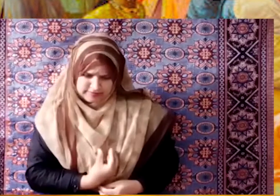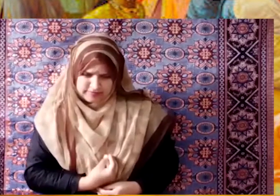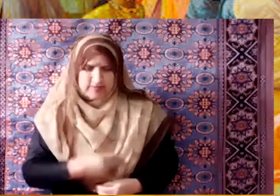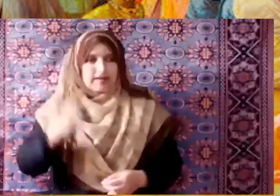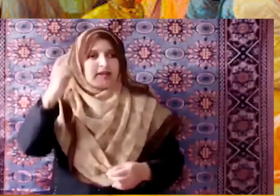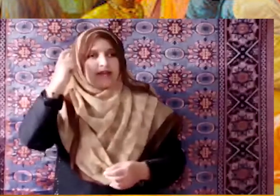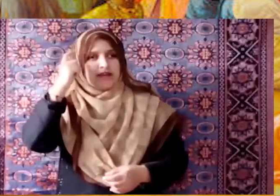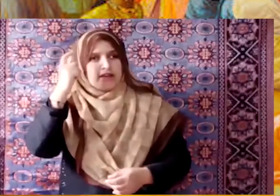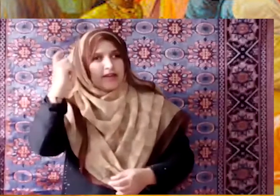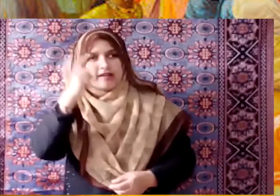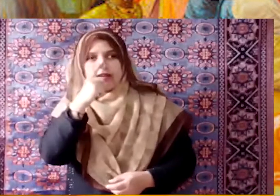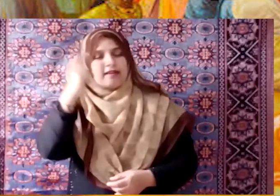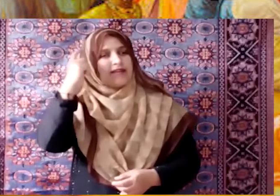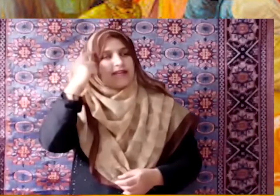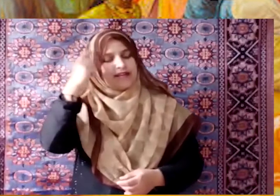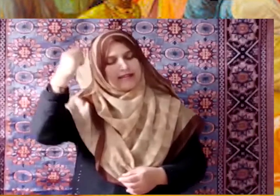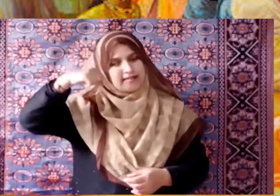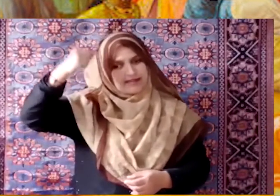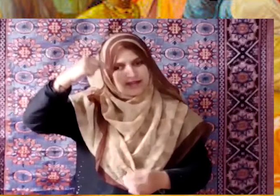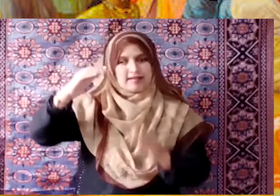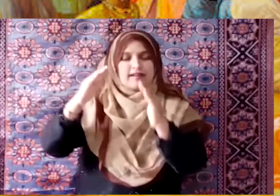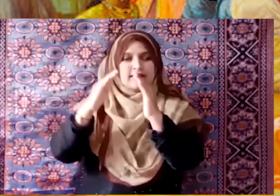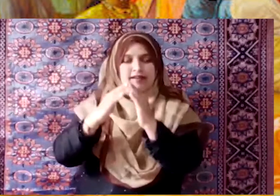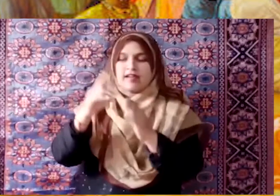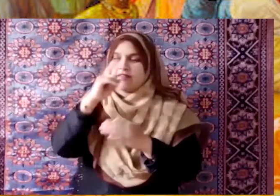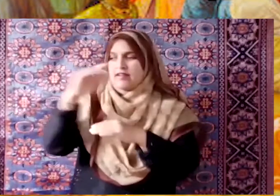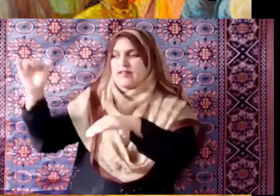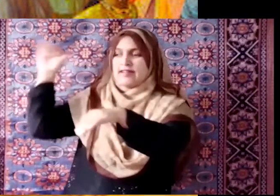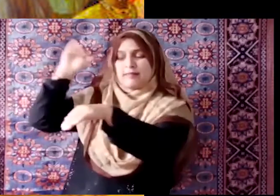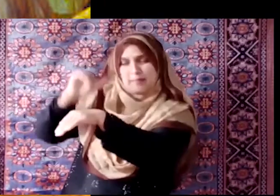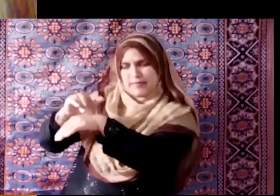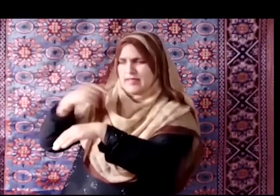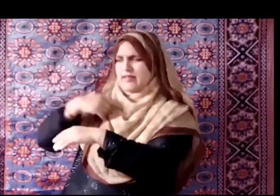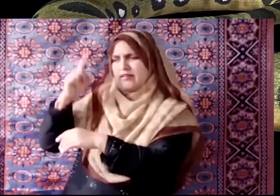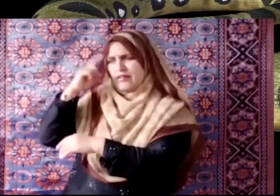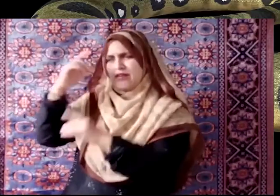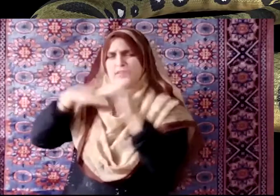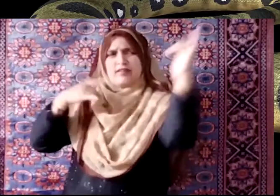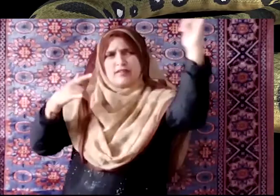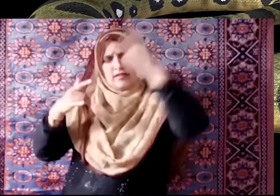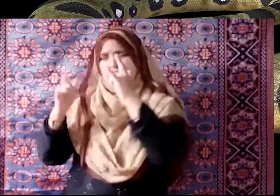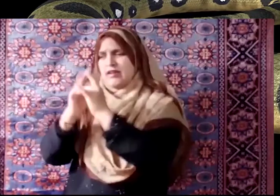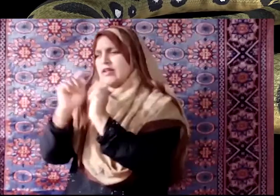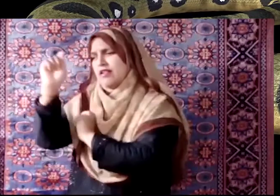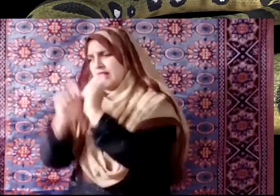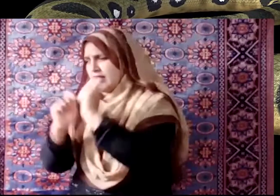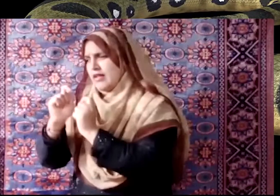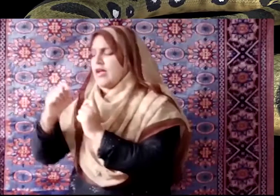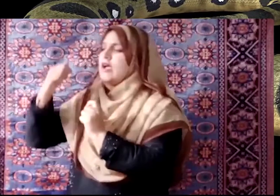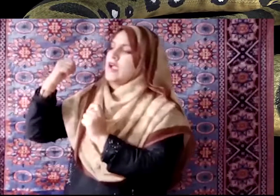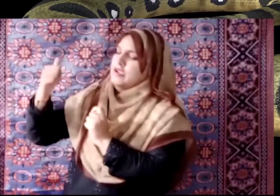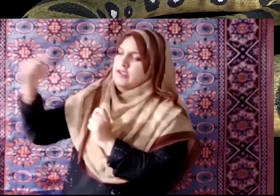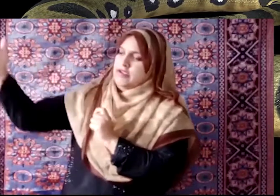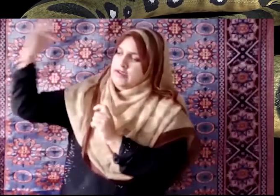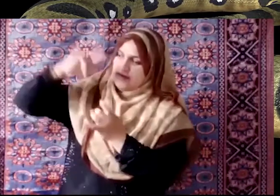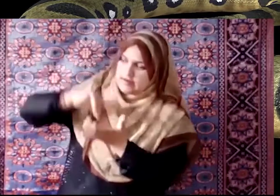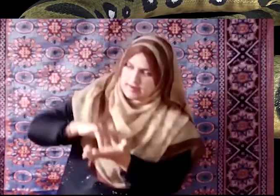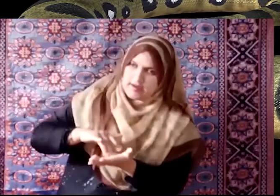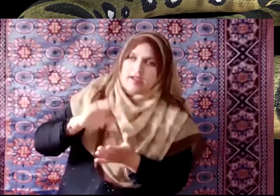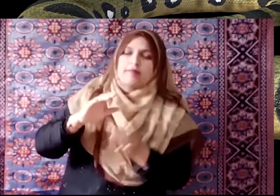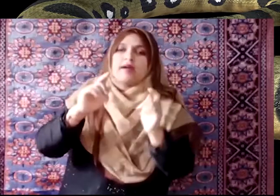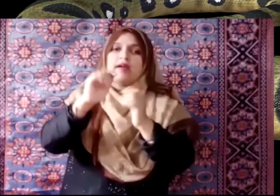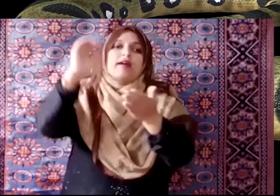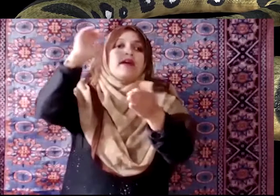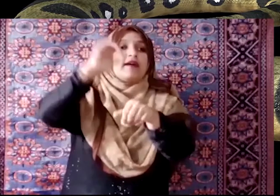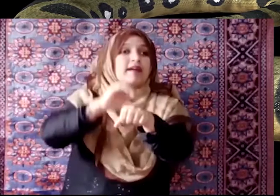ساتھ مل کر پروگرام بنایا، جس کے مطابق ہیر کو سانپ نے ڈس لیا۔ جب ہیر بے ہوش ہو گئی تو اس نے